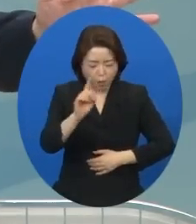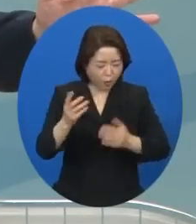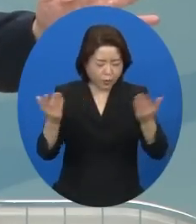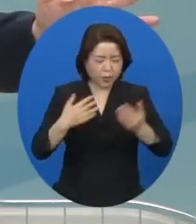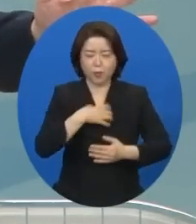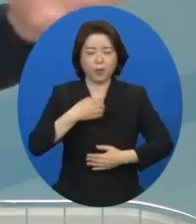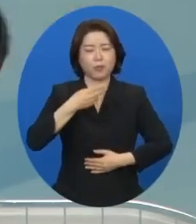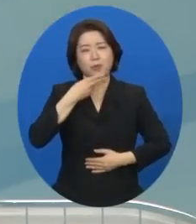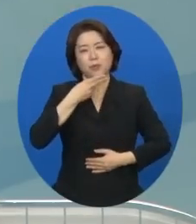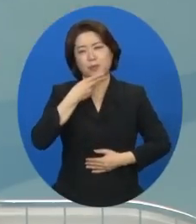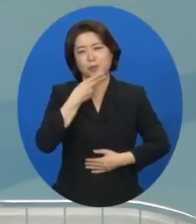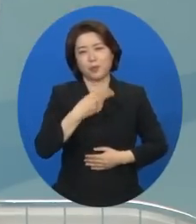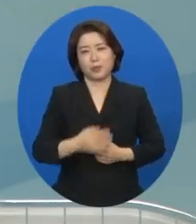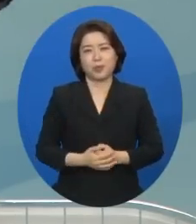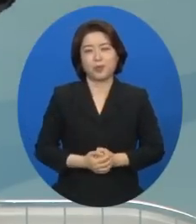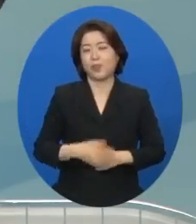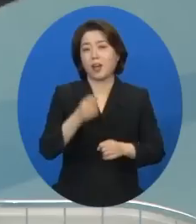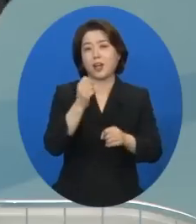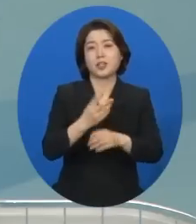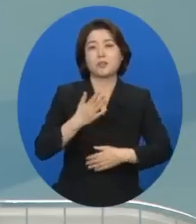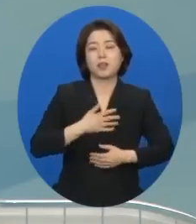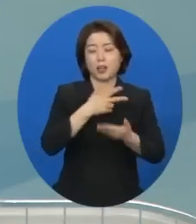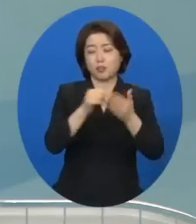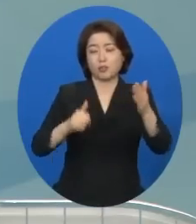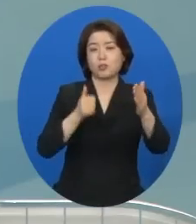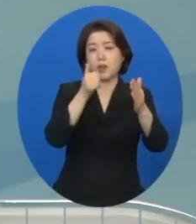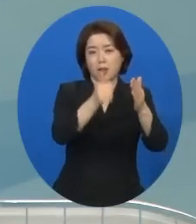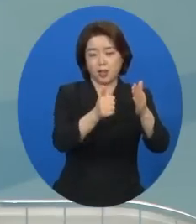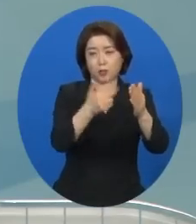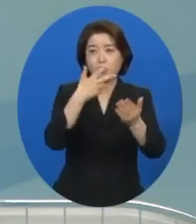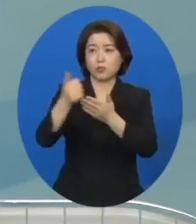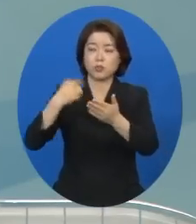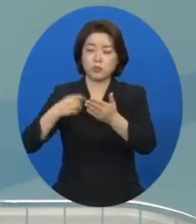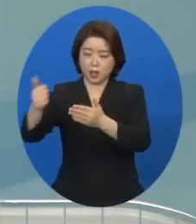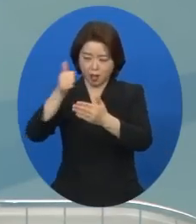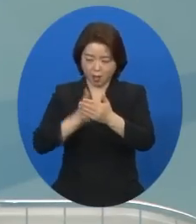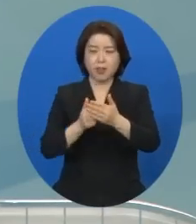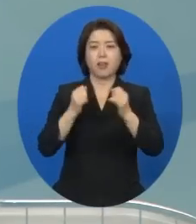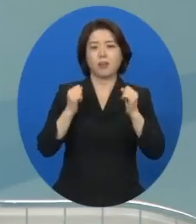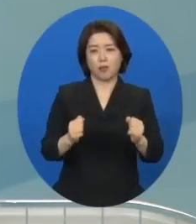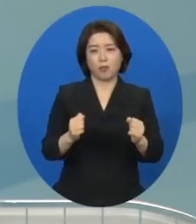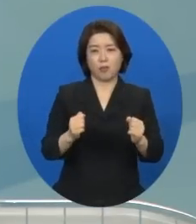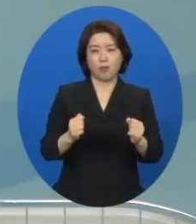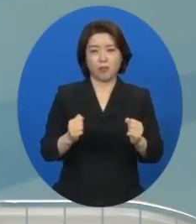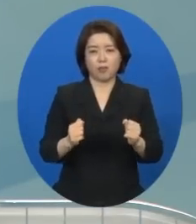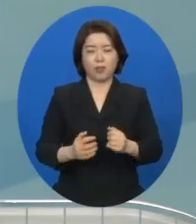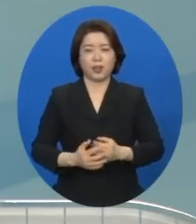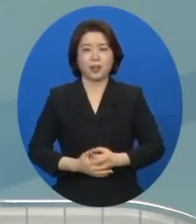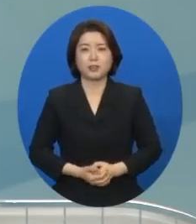했습니다. 이미 나는 주님 안에 있고 주님은 내 안에 거하시니까.